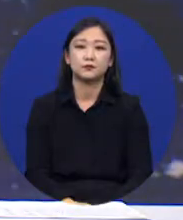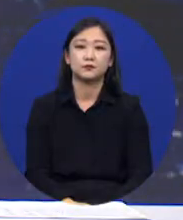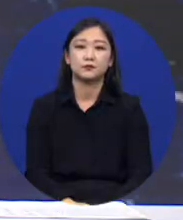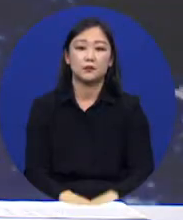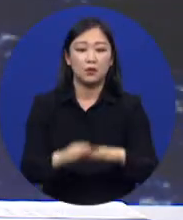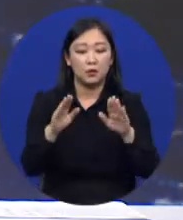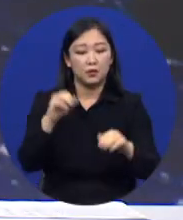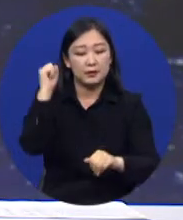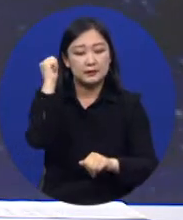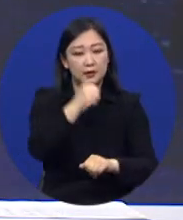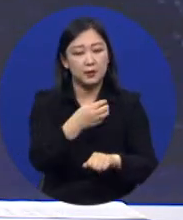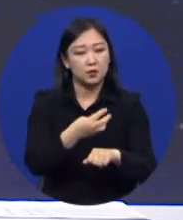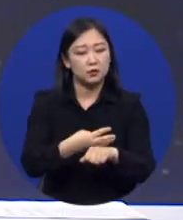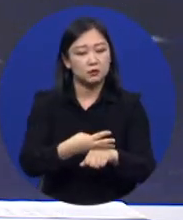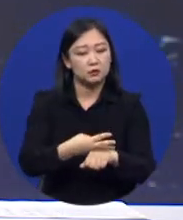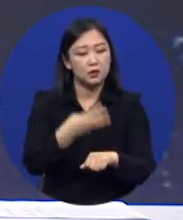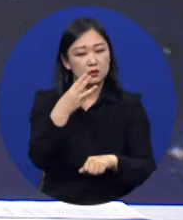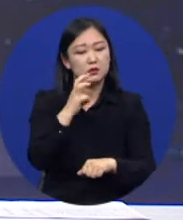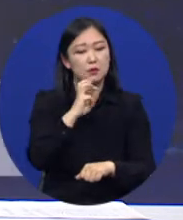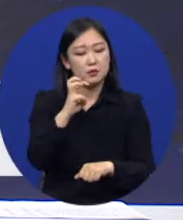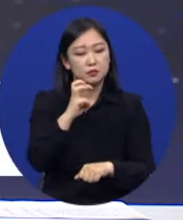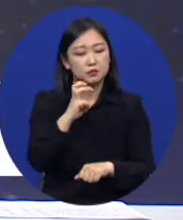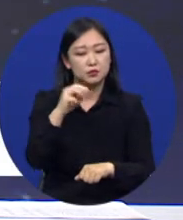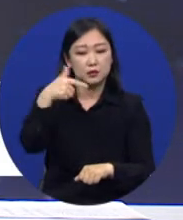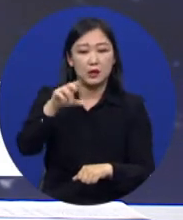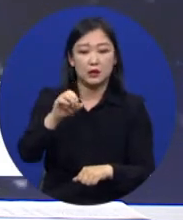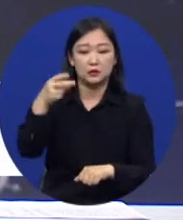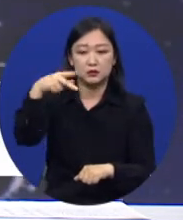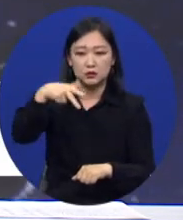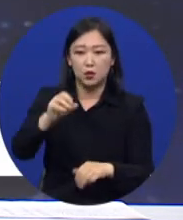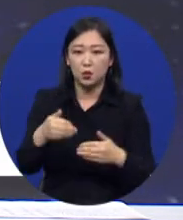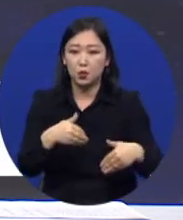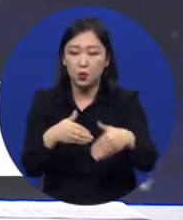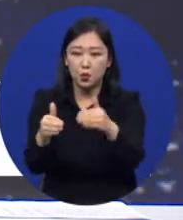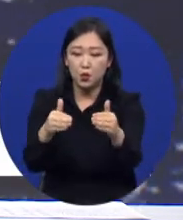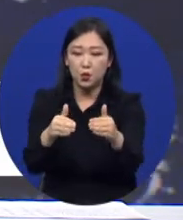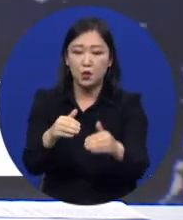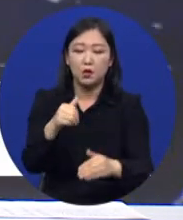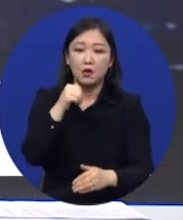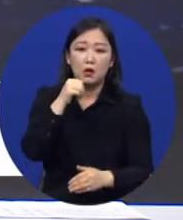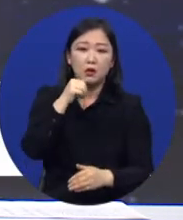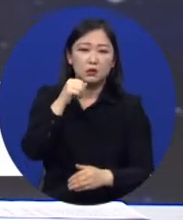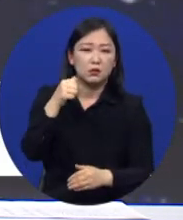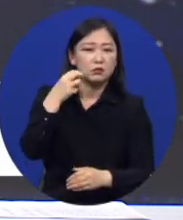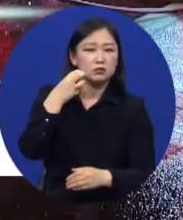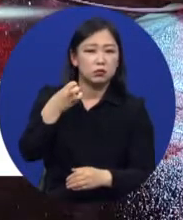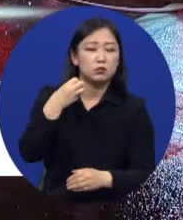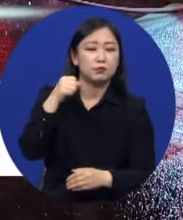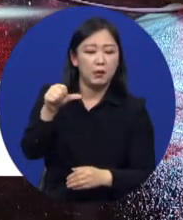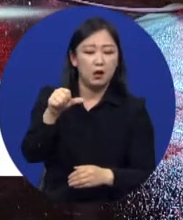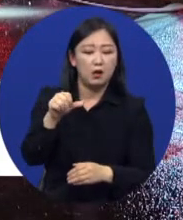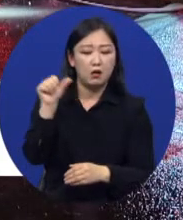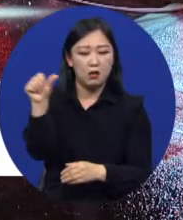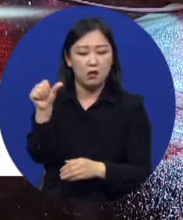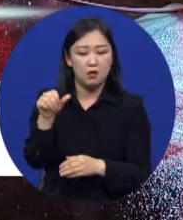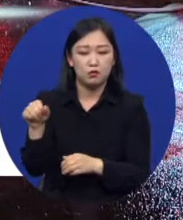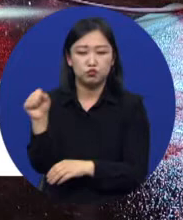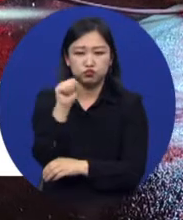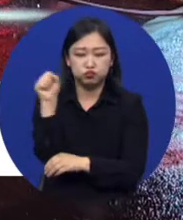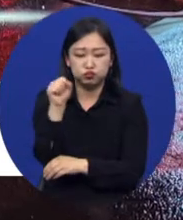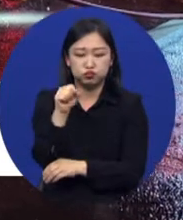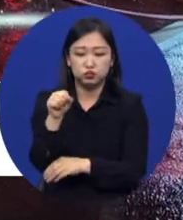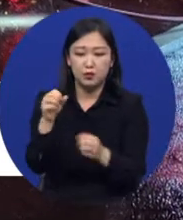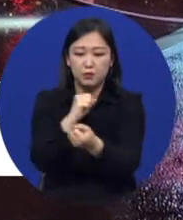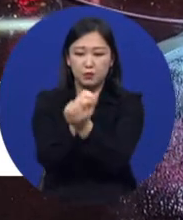오늘 새벽 3시 30분쯤 서귀포시 강정동 의한 도로에서 35살 a 씨가 몰던 승용차가 화단 경계석을